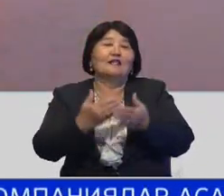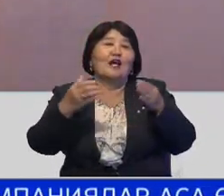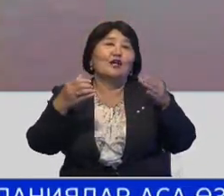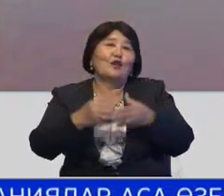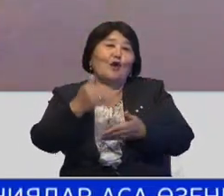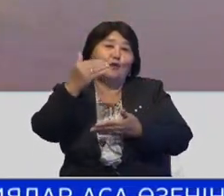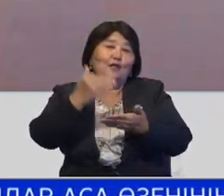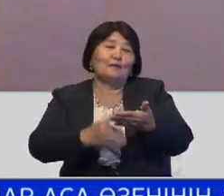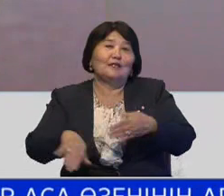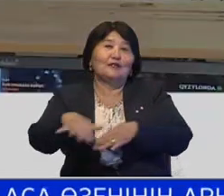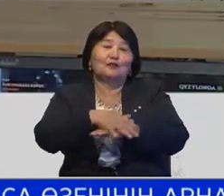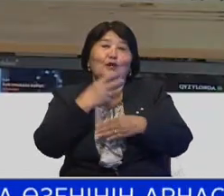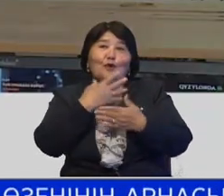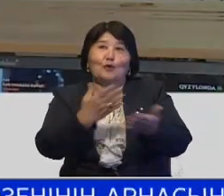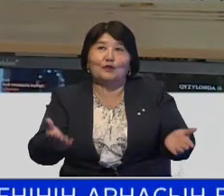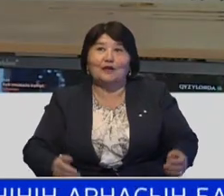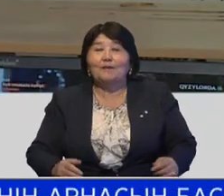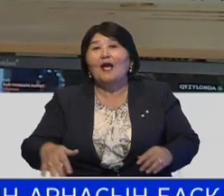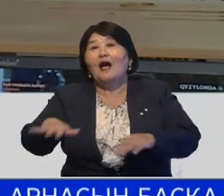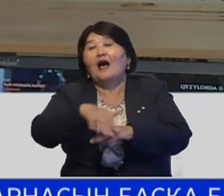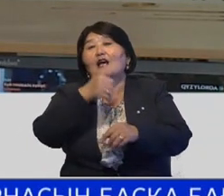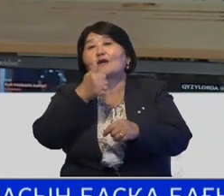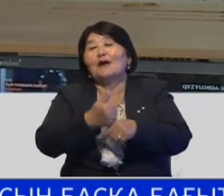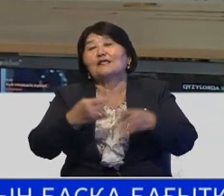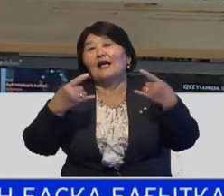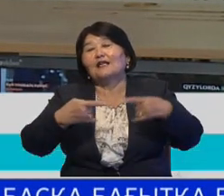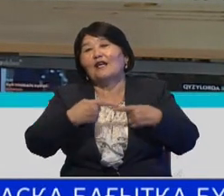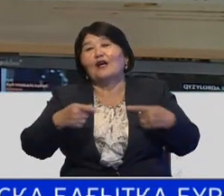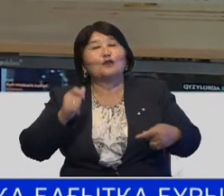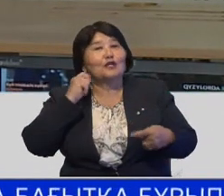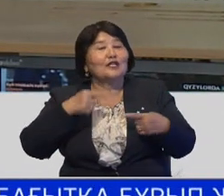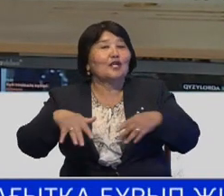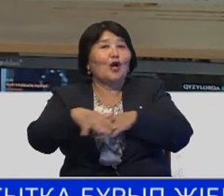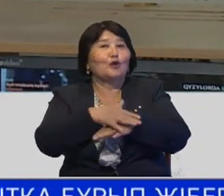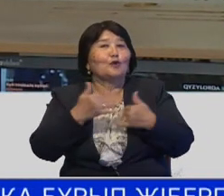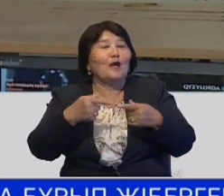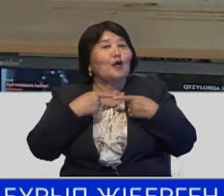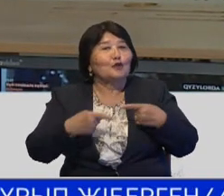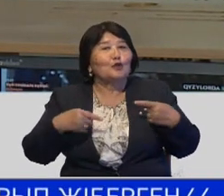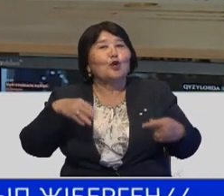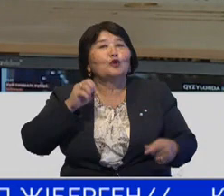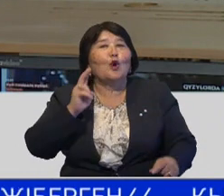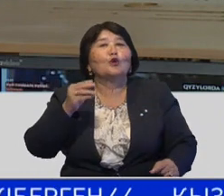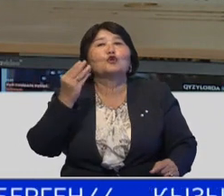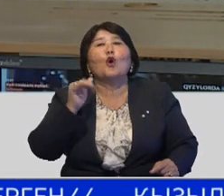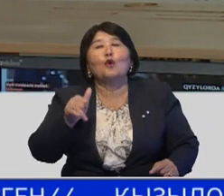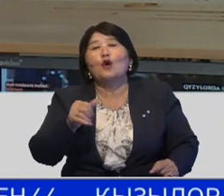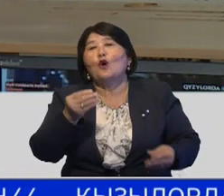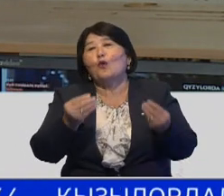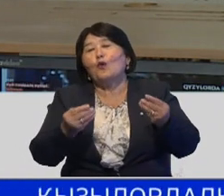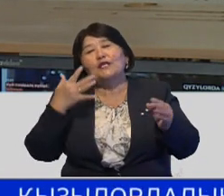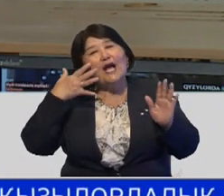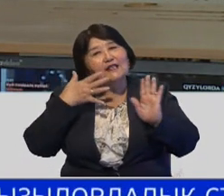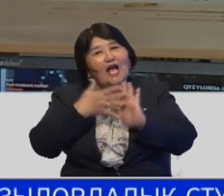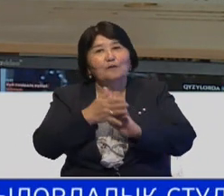ретінде көрерменге жол тартып келеді. Аймақтың басты арнасында әртүрлі жастағы көрермендерге арналған түрлі ток-шоулар, ойын-сауық және